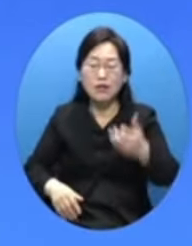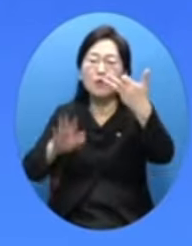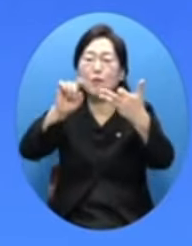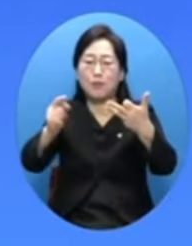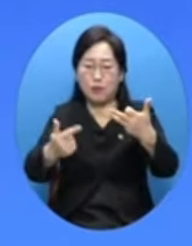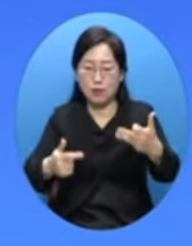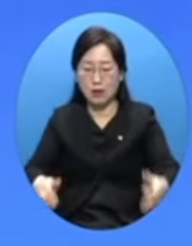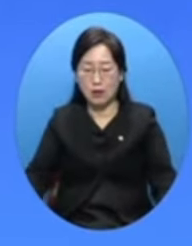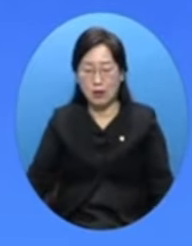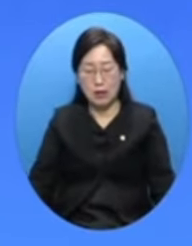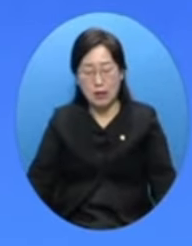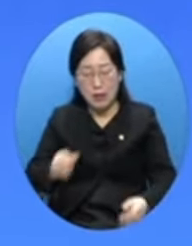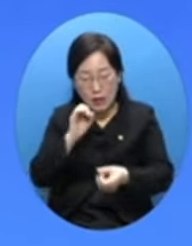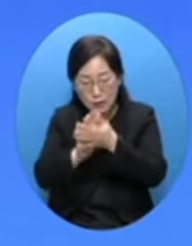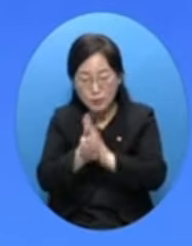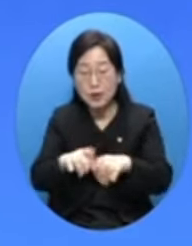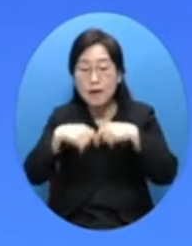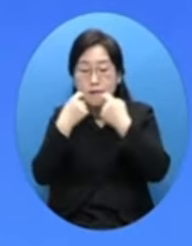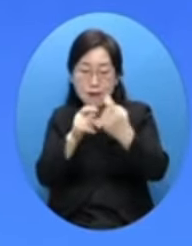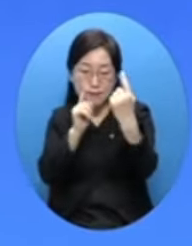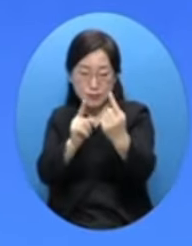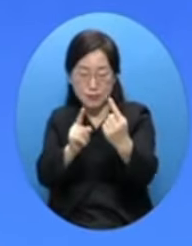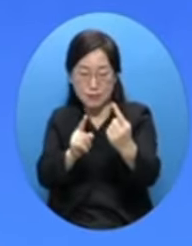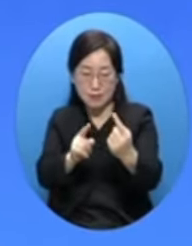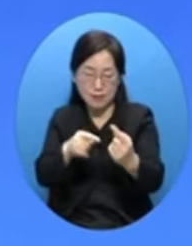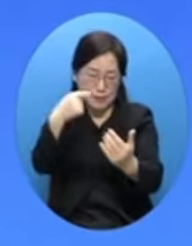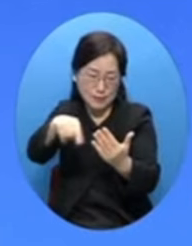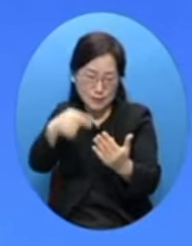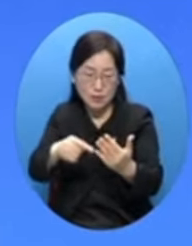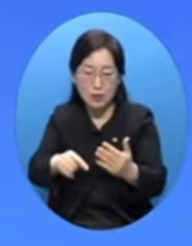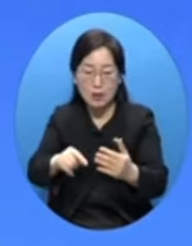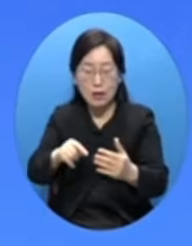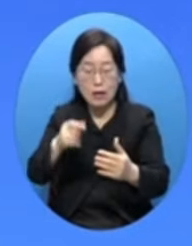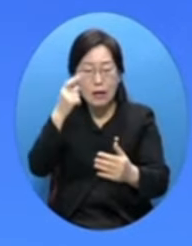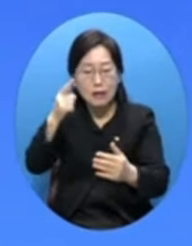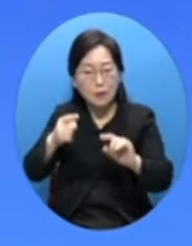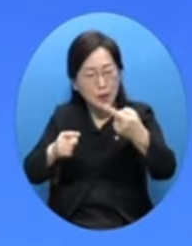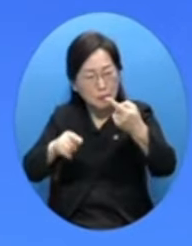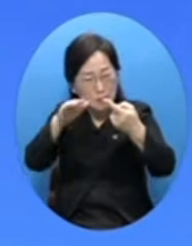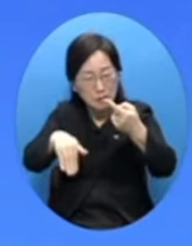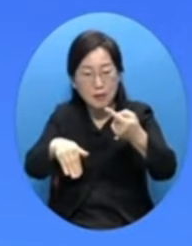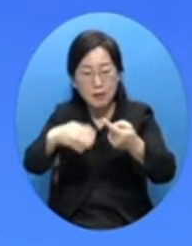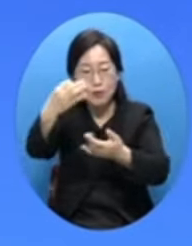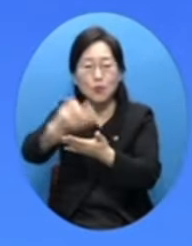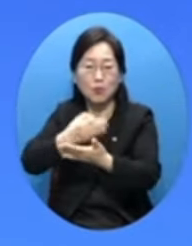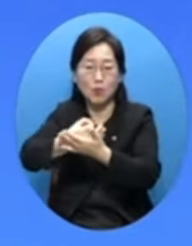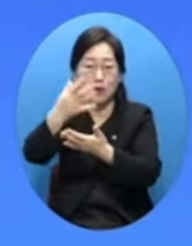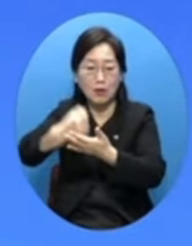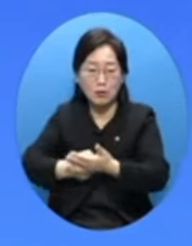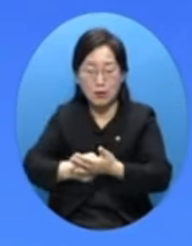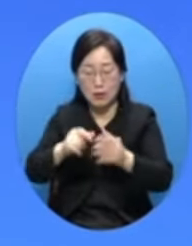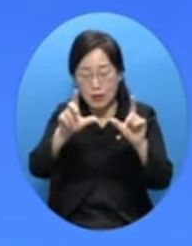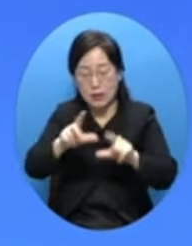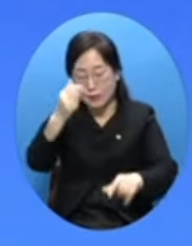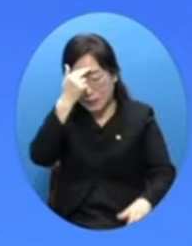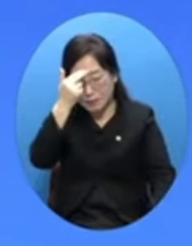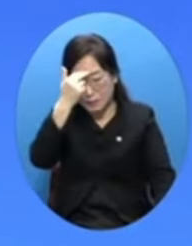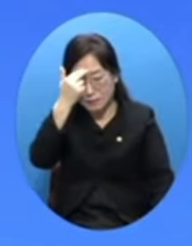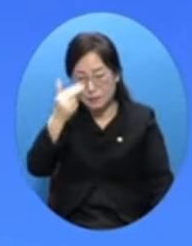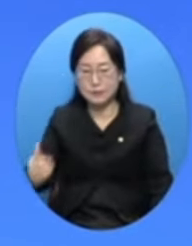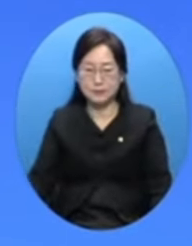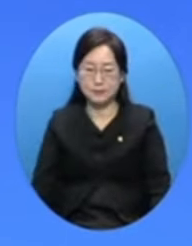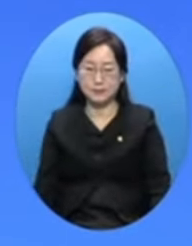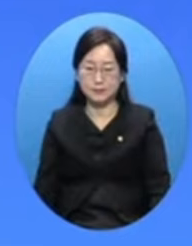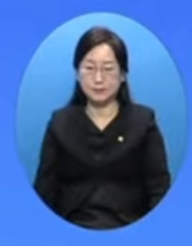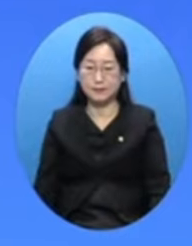과외하면서 한 달에 100만 원 정도 되는 수입을 가지고 그렇게 어려운 시간을 보냈던 수년의 시간도